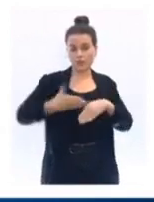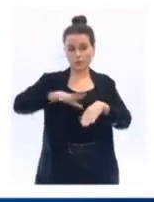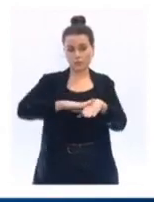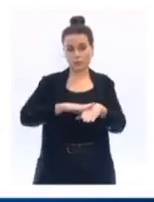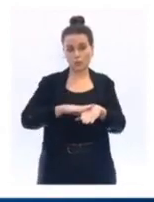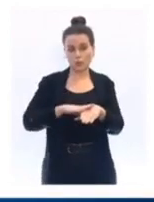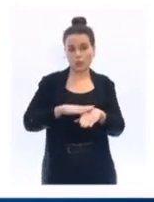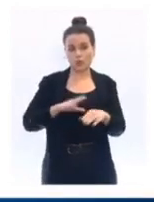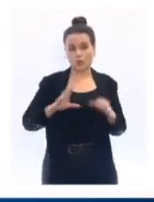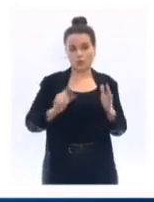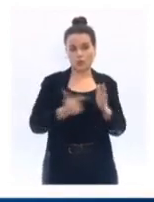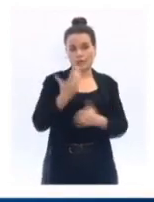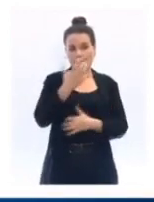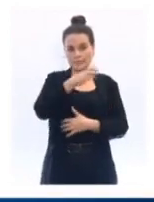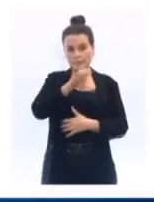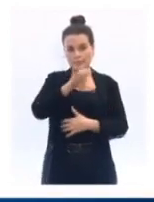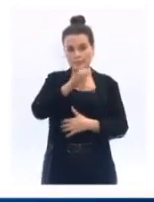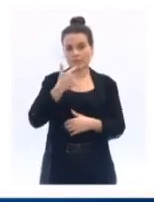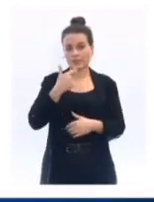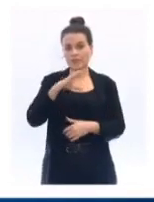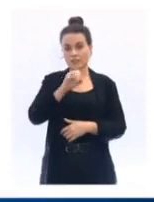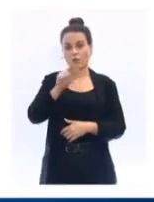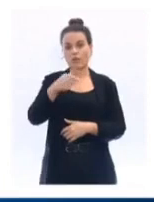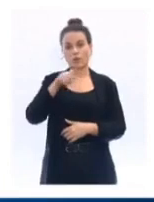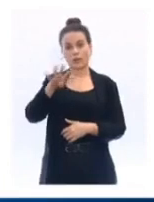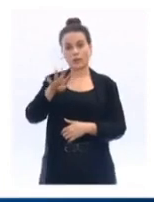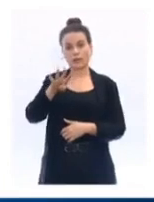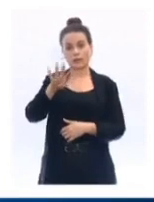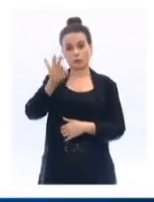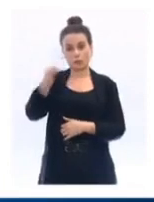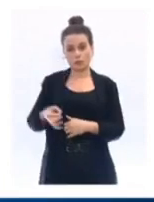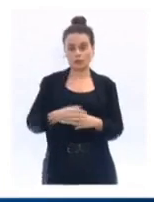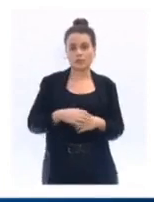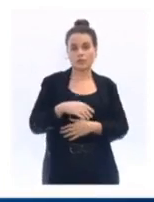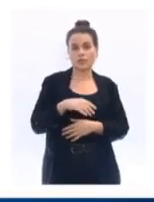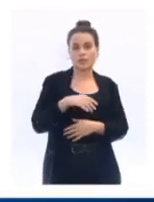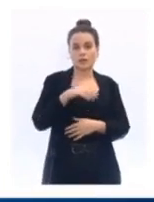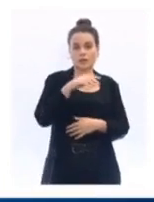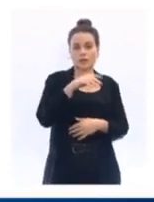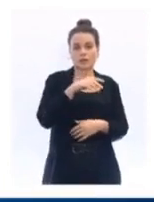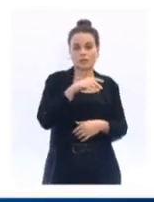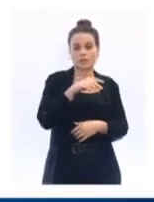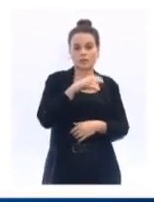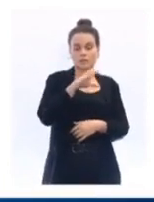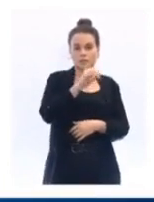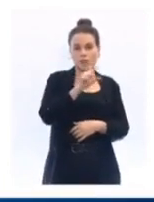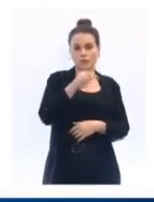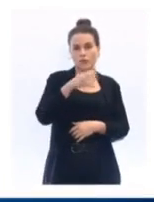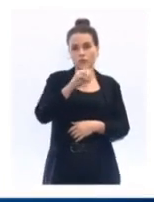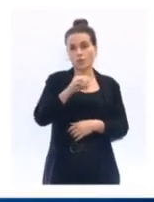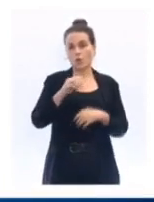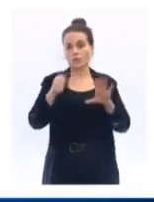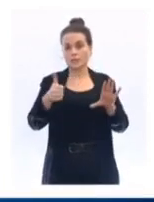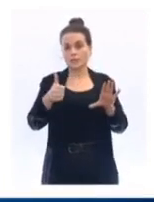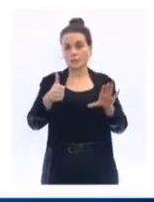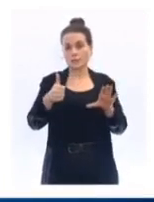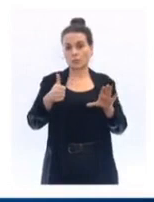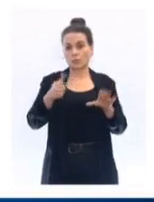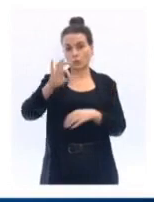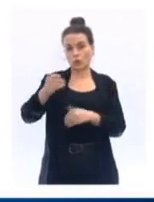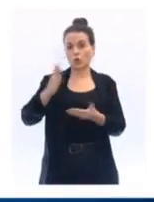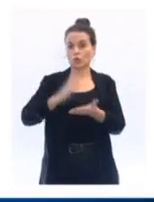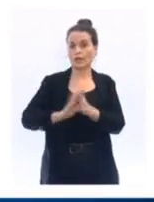correspond à 0,06%. Le nombre de cas Covid sur les 7 derniers jours s'établissait à 8223 élèves. Rappelons qu'il y